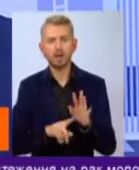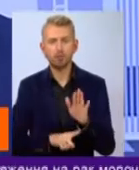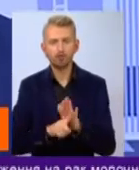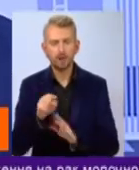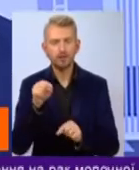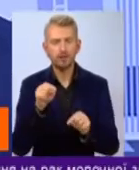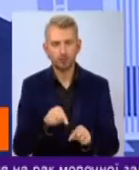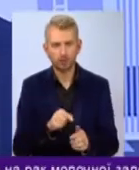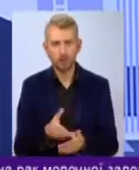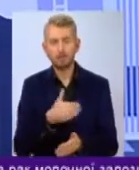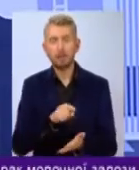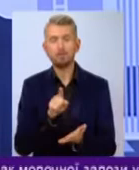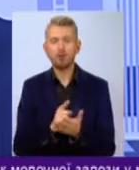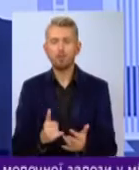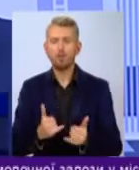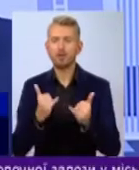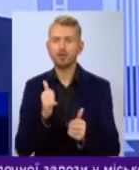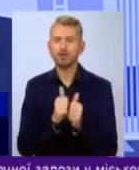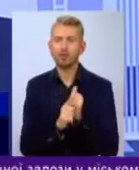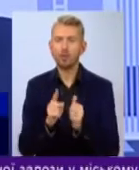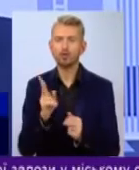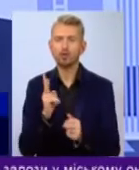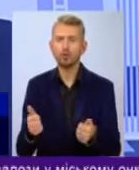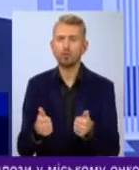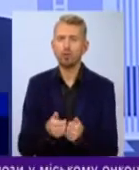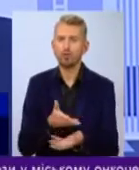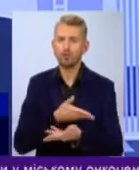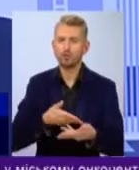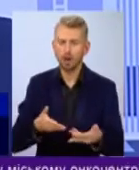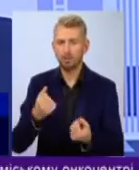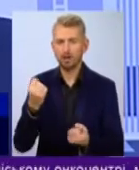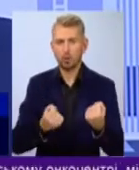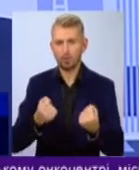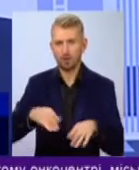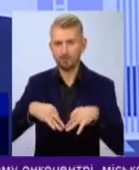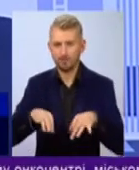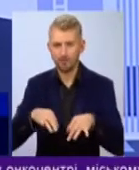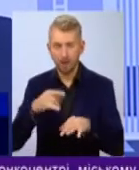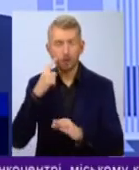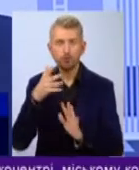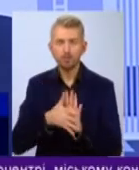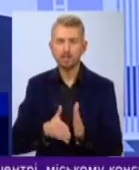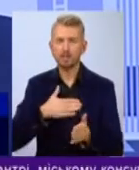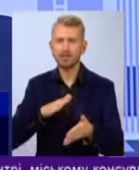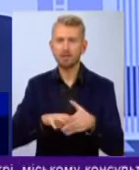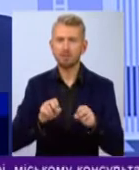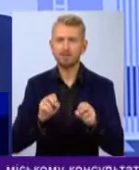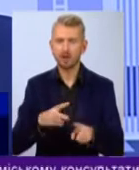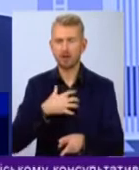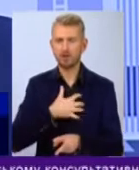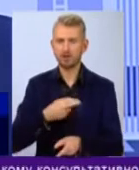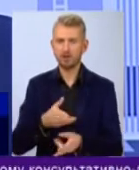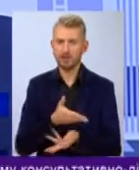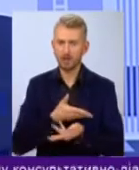тут. Ми маємо поважати кожного, хто поруч з нами керує транспортним засобом, і розуміти, що наша безпека важлива для